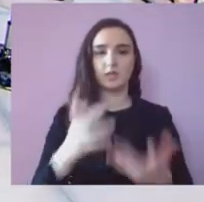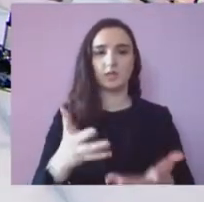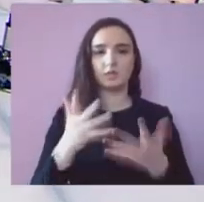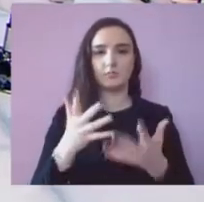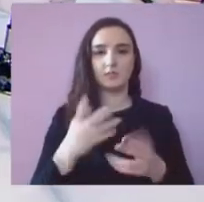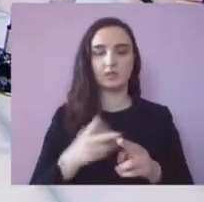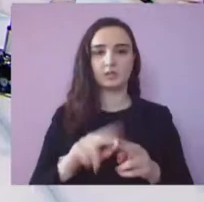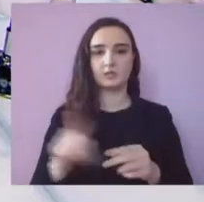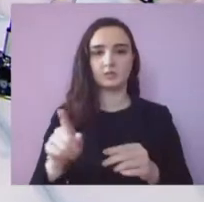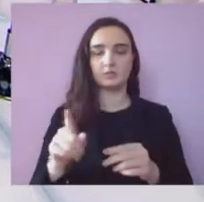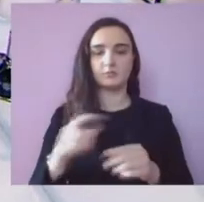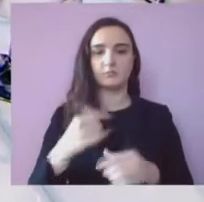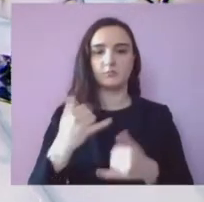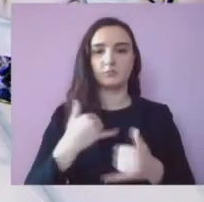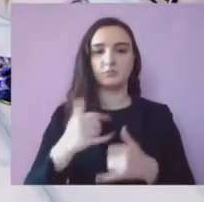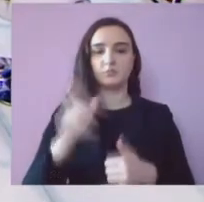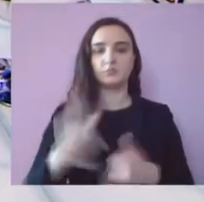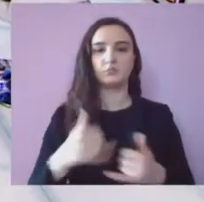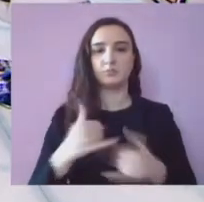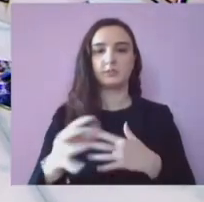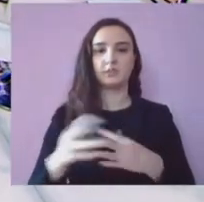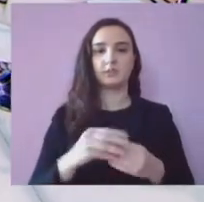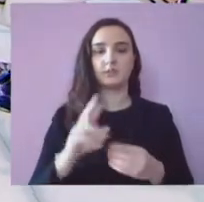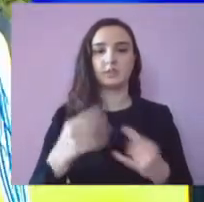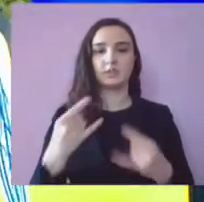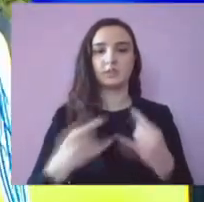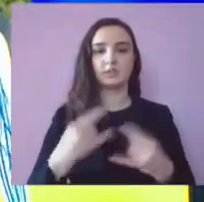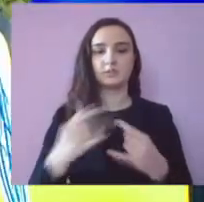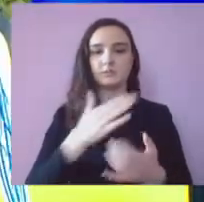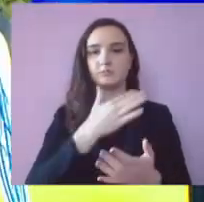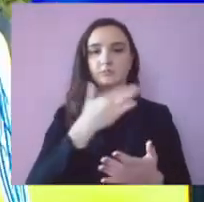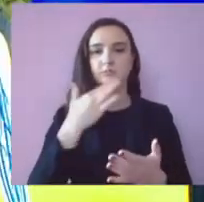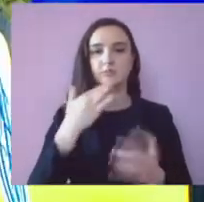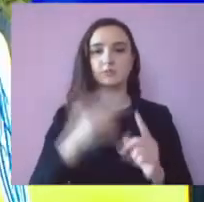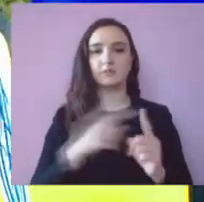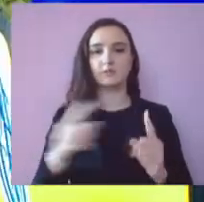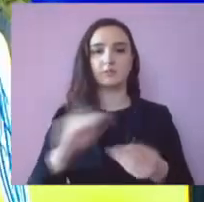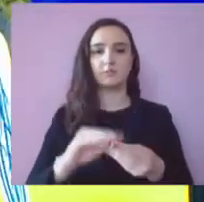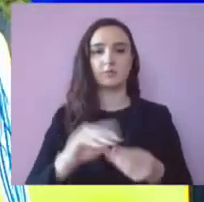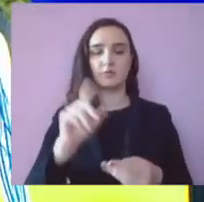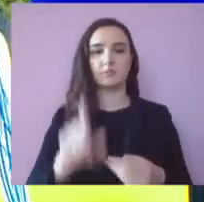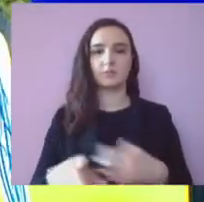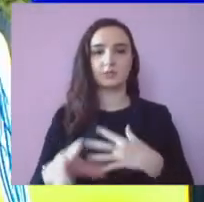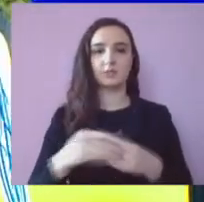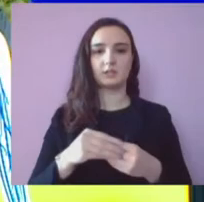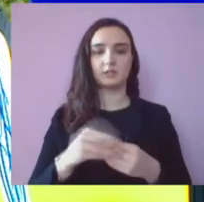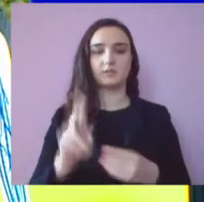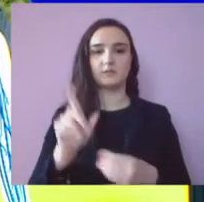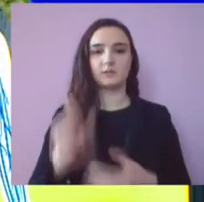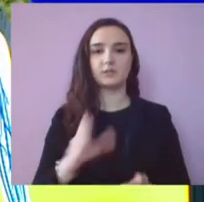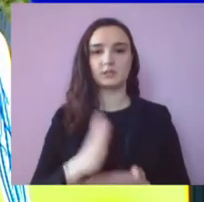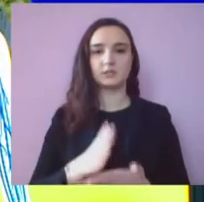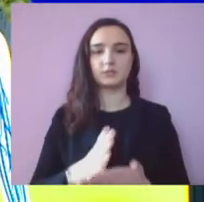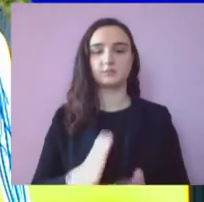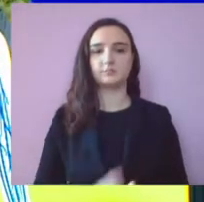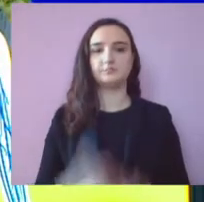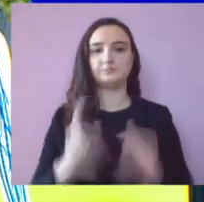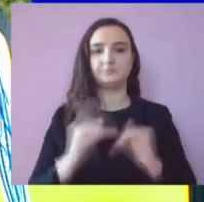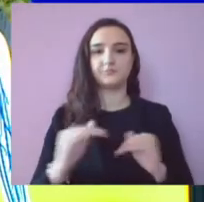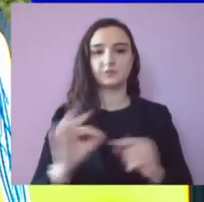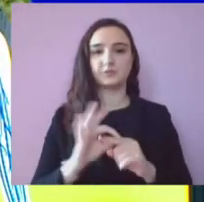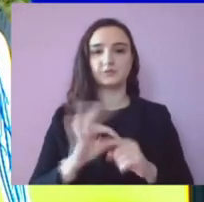ჩვენი გადაცემის სტუმართან და ჩვენი გადაცემის მრავალი წლის მანძილზე მეგობართან ერთად, რომელიც გახლავთ ბავშვთა